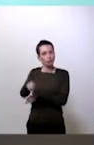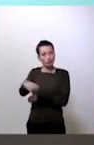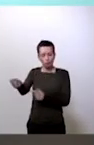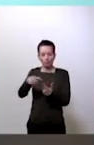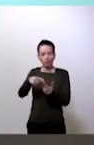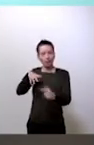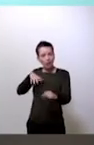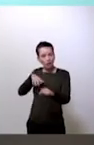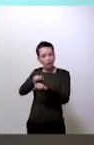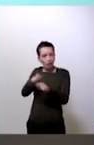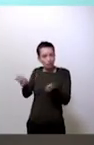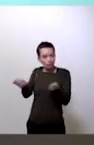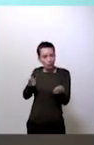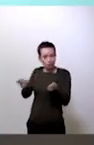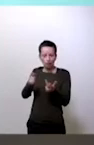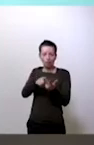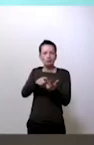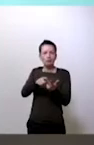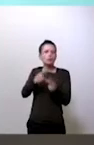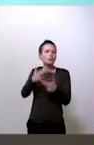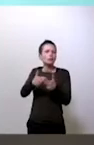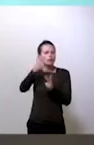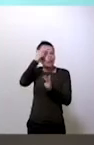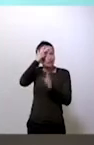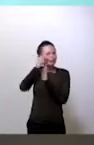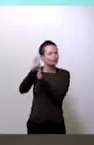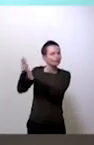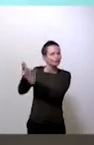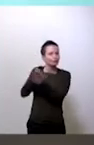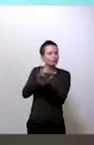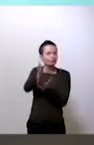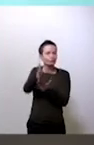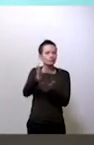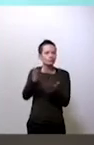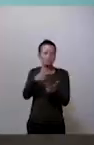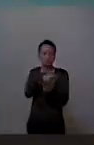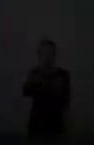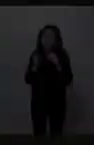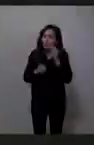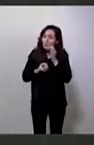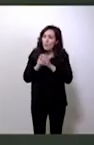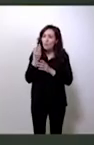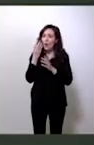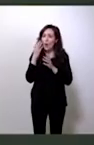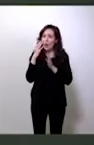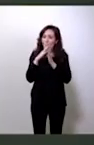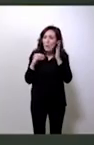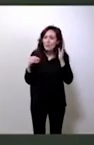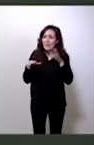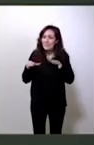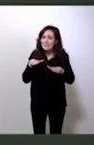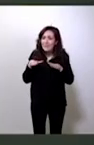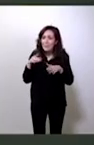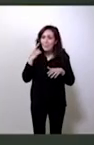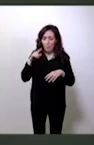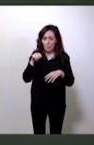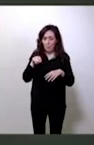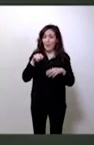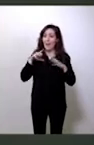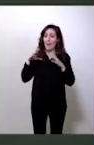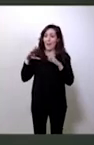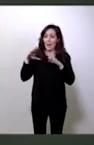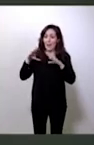régulation et résilience. Alors, ce n'est pas des termes, je dirais, théoriques ou abscons. La question de la ville résiliente que nous